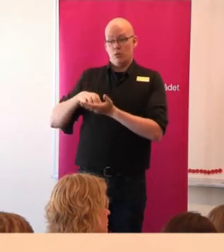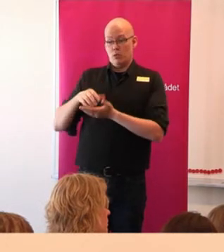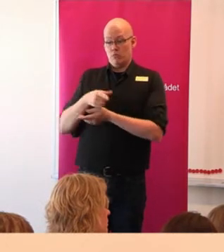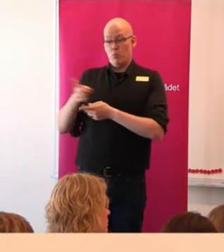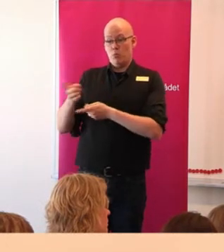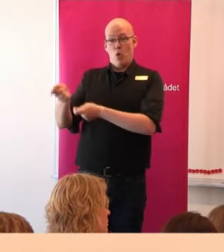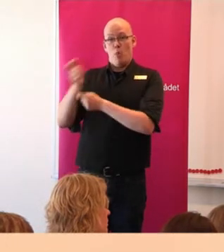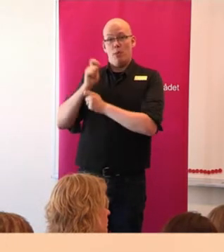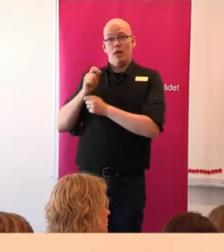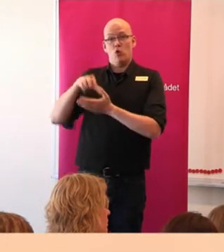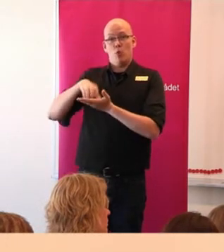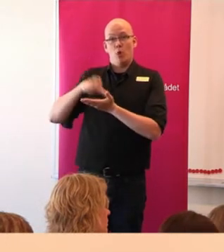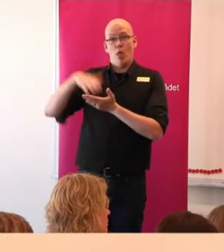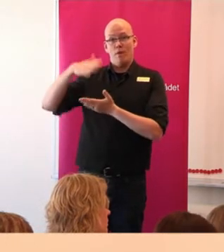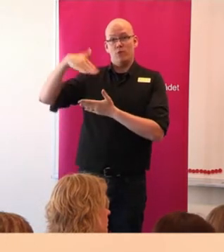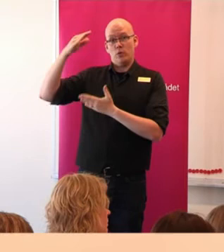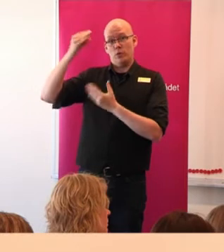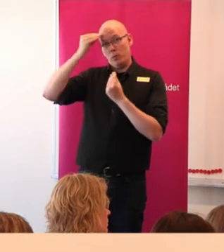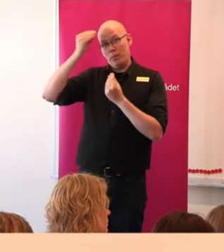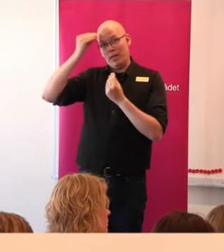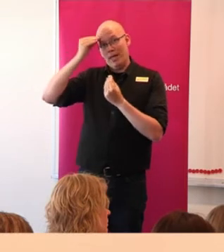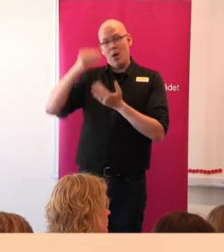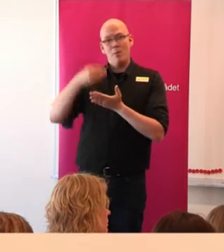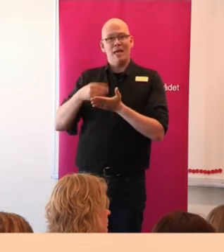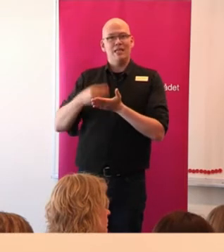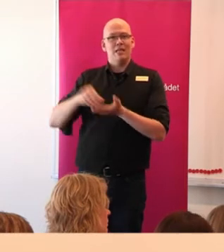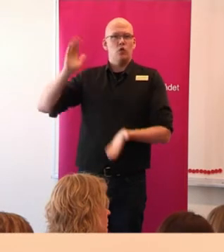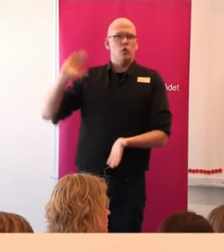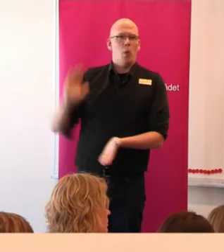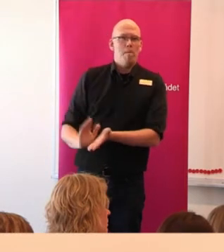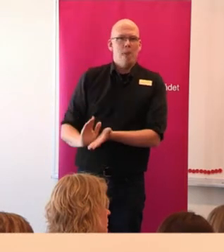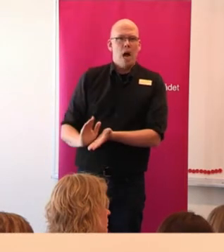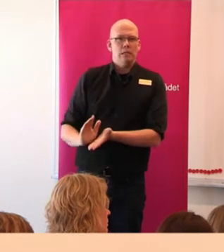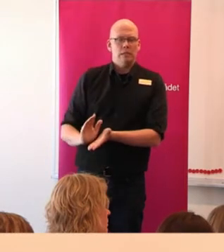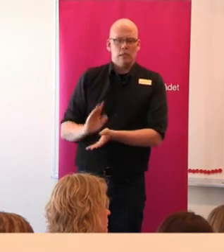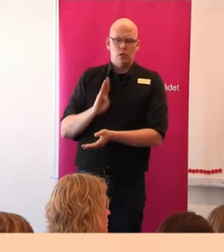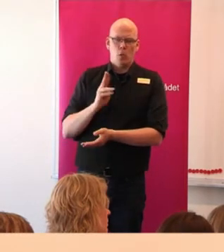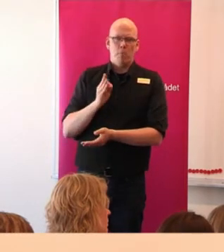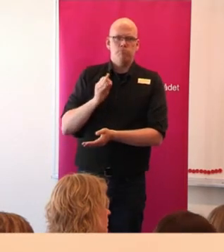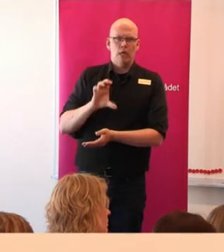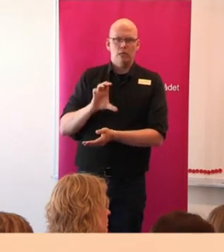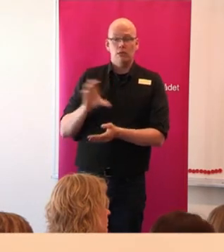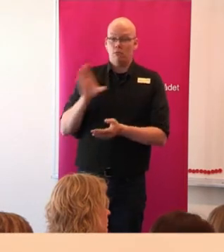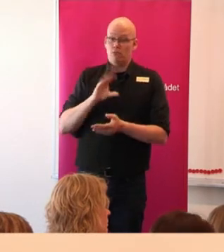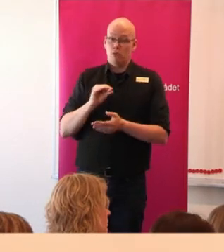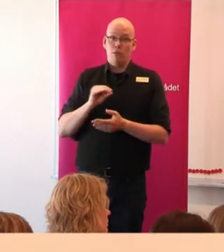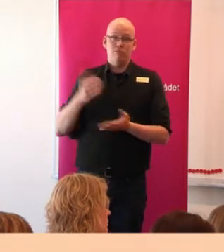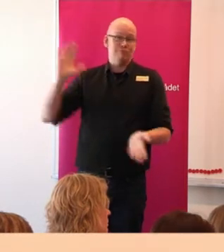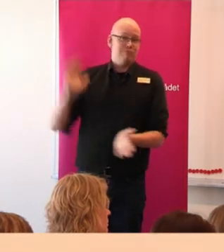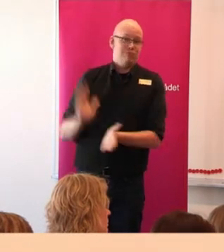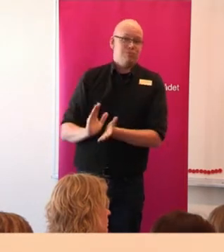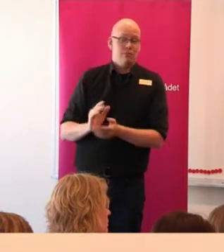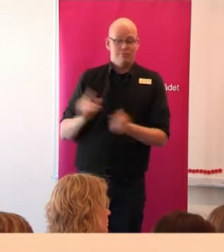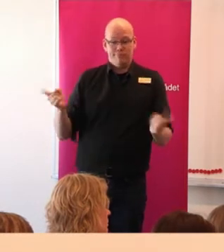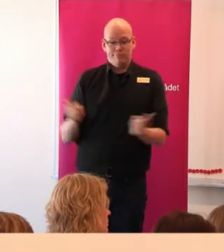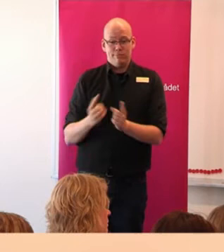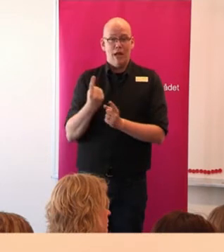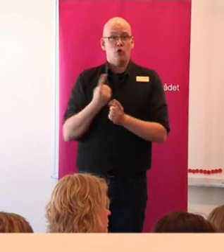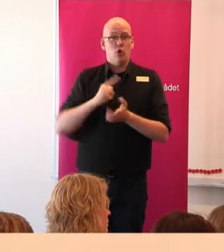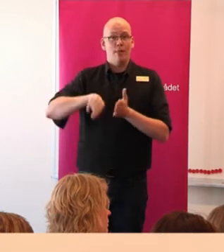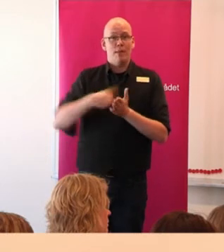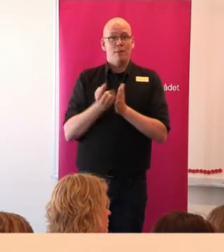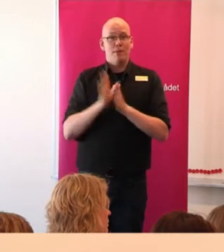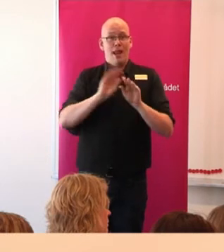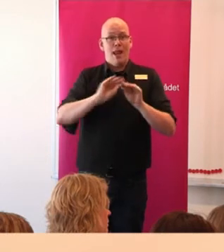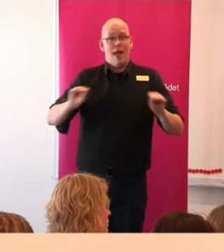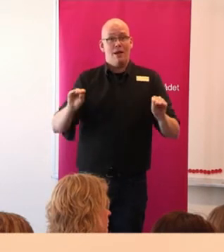vuxenutbildningen, priserna dumpas. Och med priserna, när priserna dumpas, så dumpas också antalet timmar som man har med sin lärare. På folkhögskola,